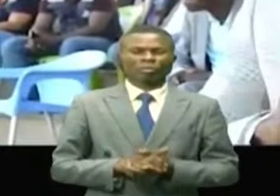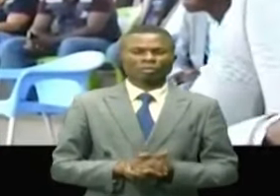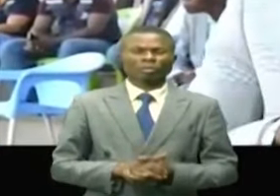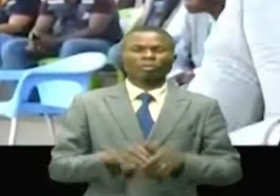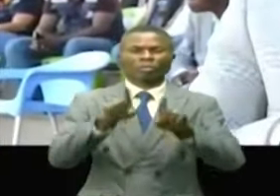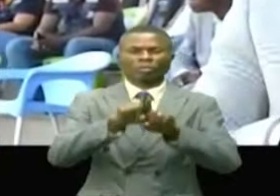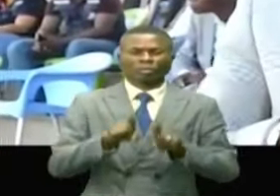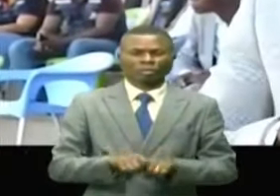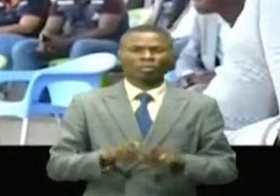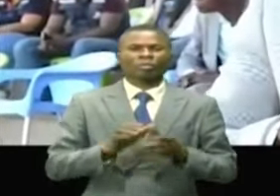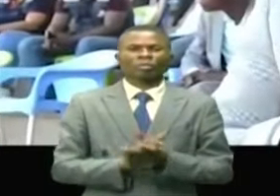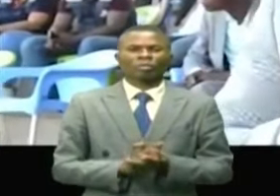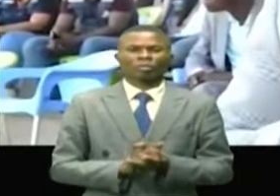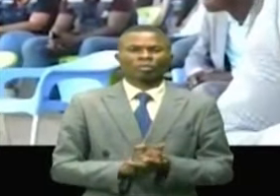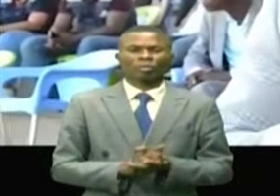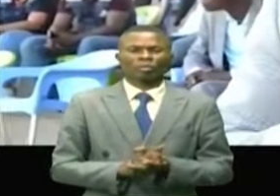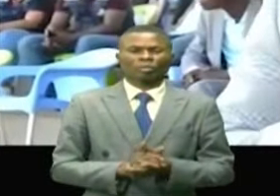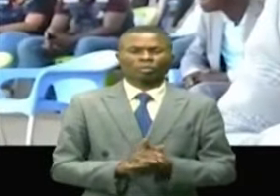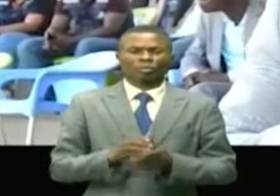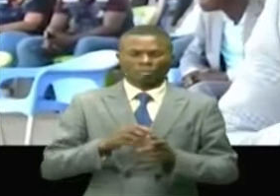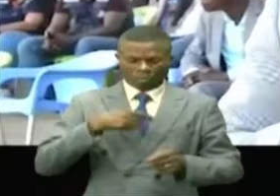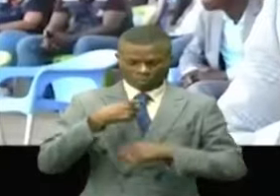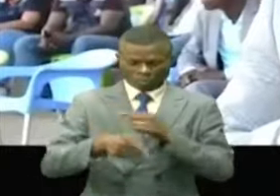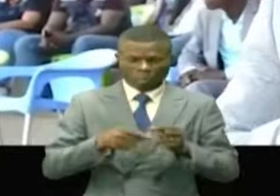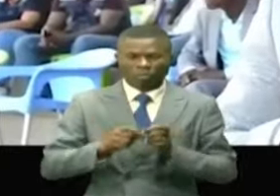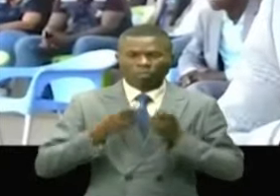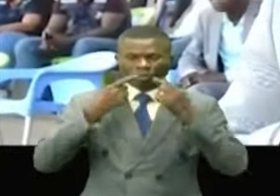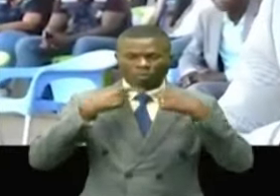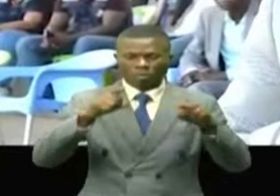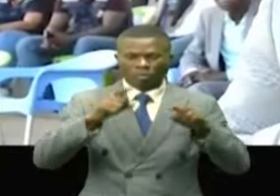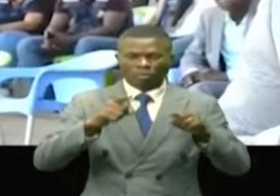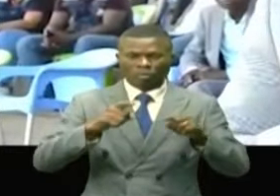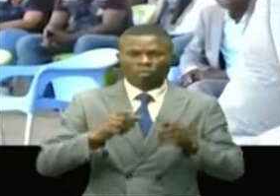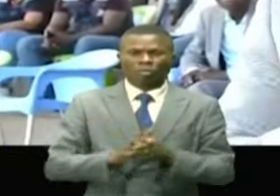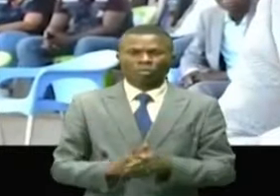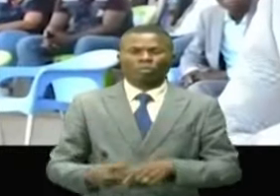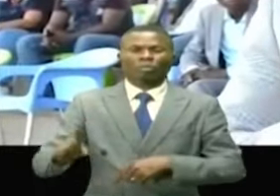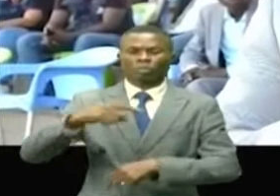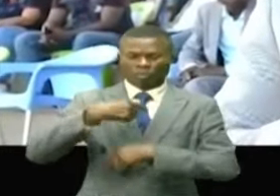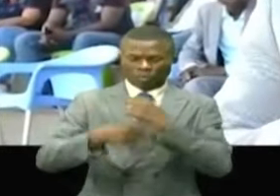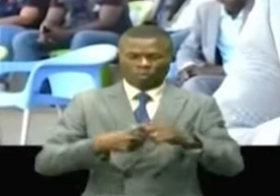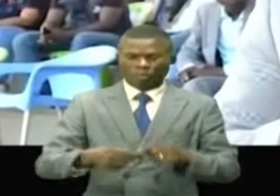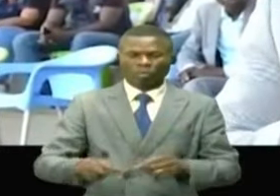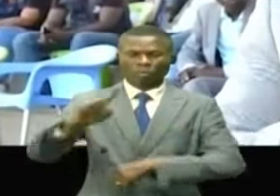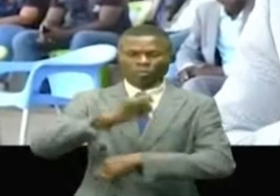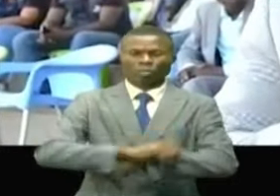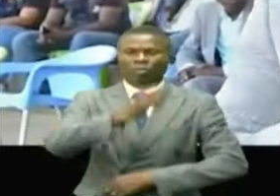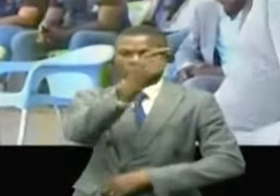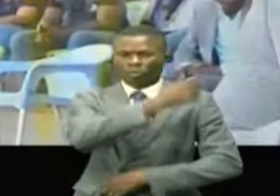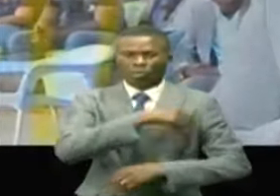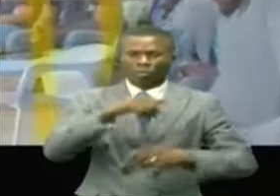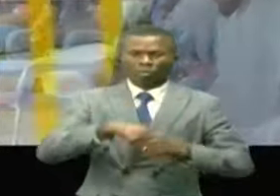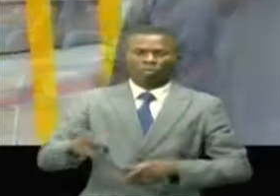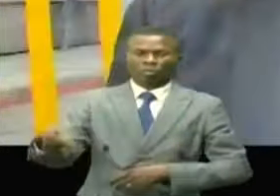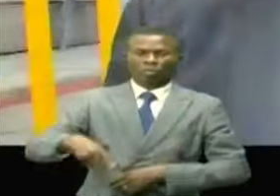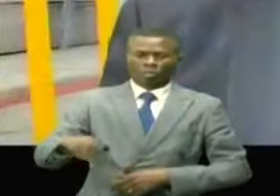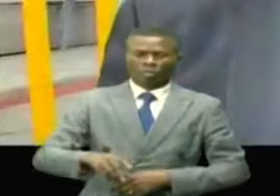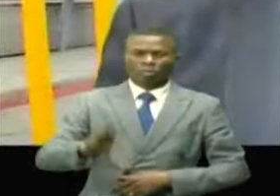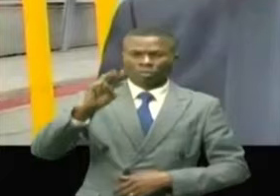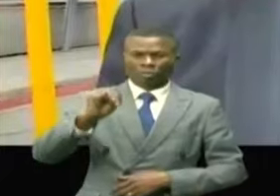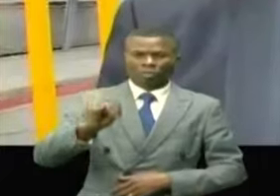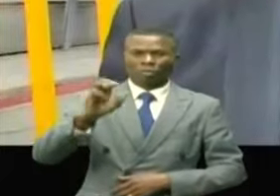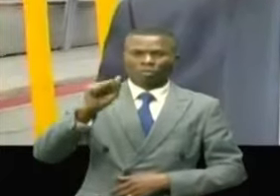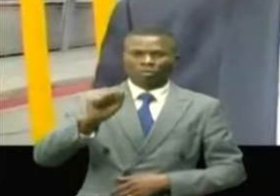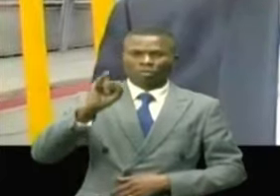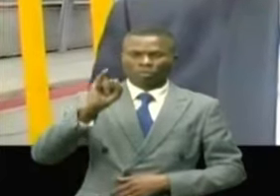ainsi je lance officiellement le début de journée nationale de vaccination dans la province du nous venons de